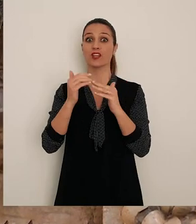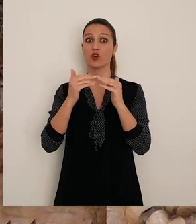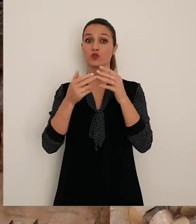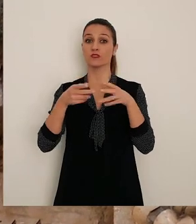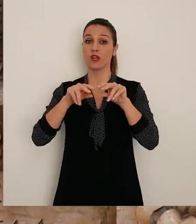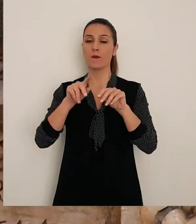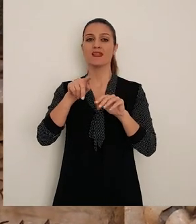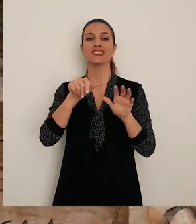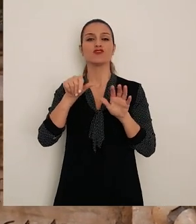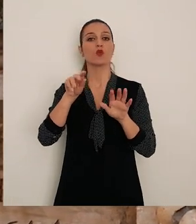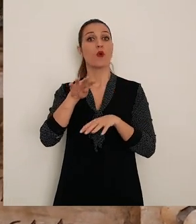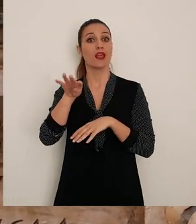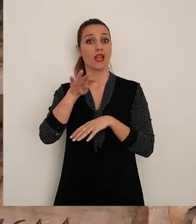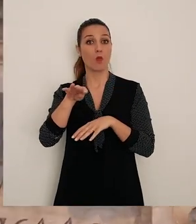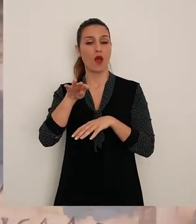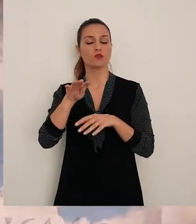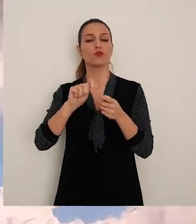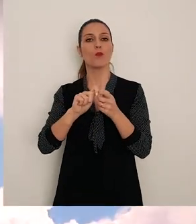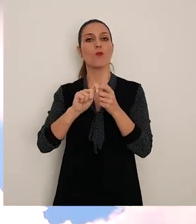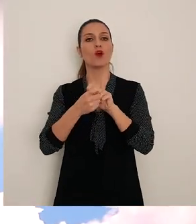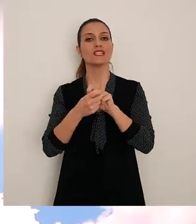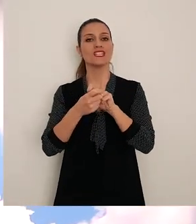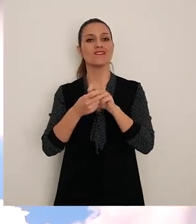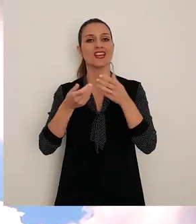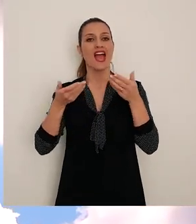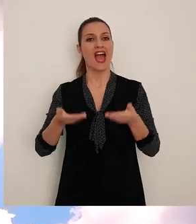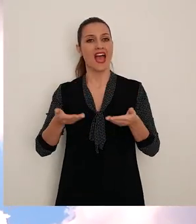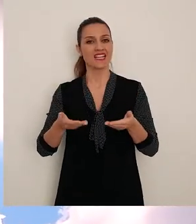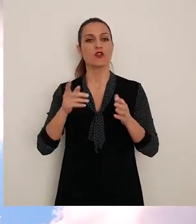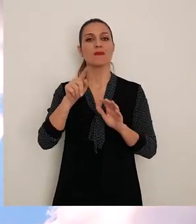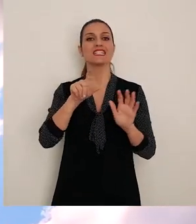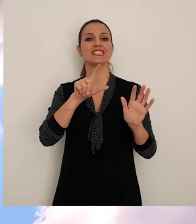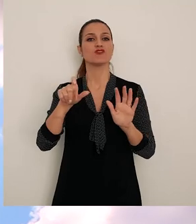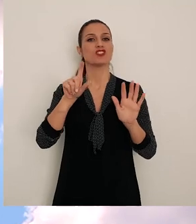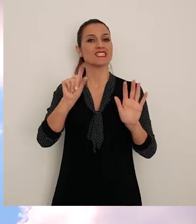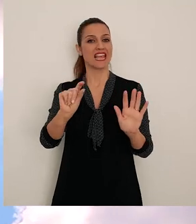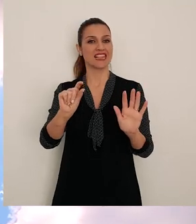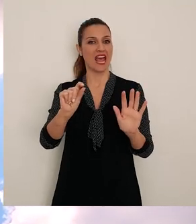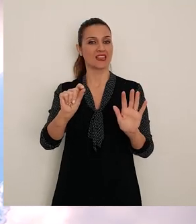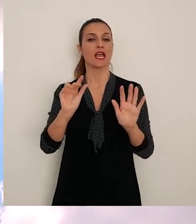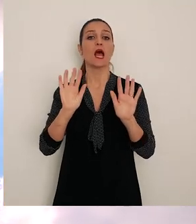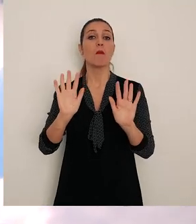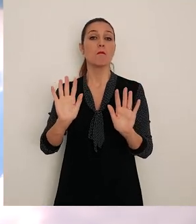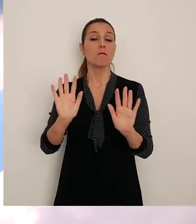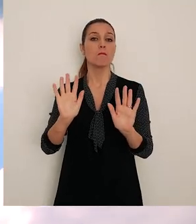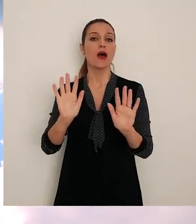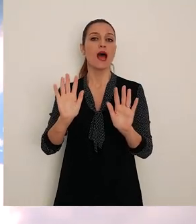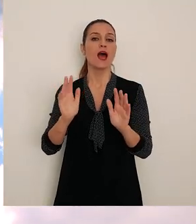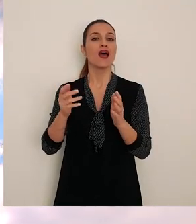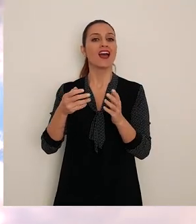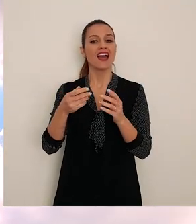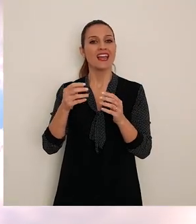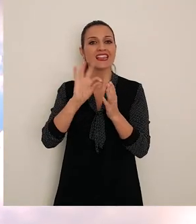Fu ricostruita nel 1644 e modificata nella sua struttura attuale nel 1770, ma non si